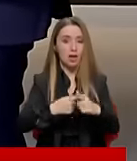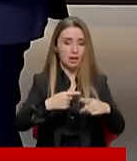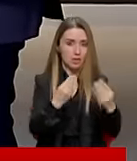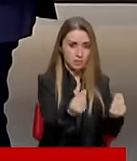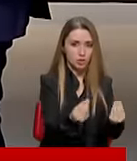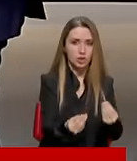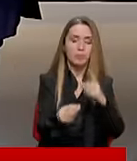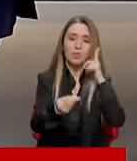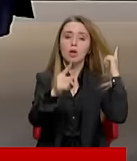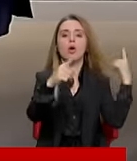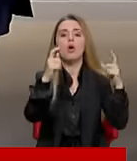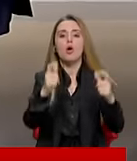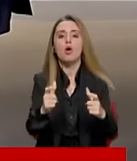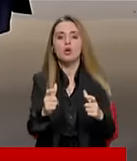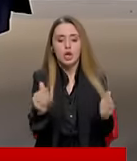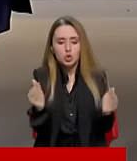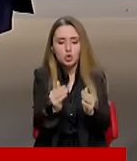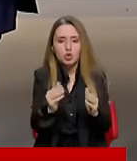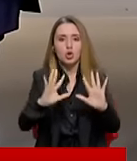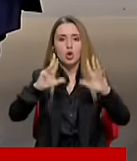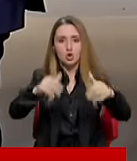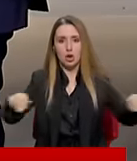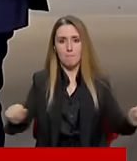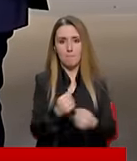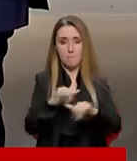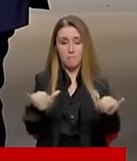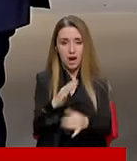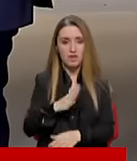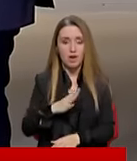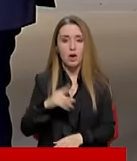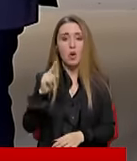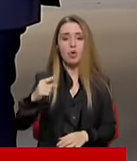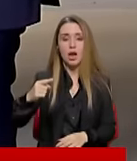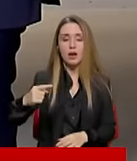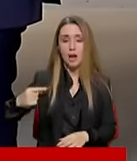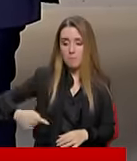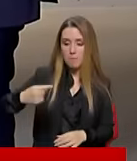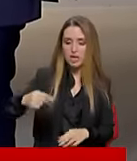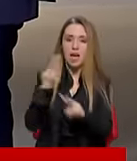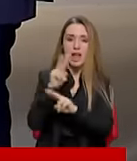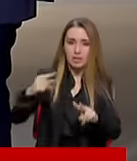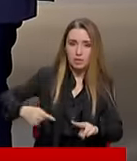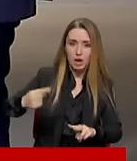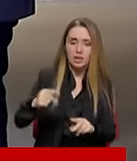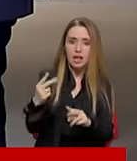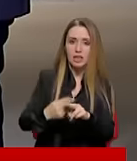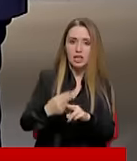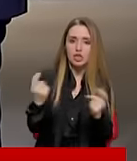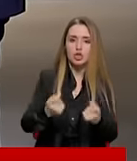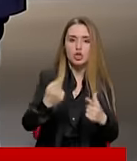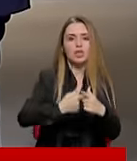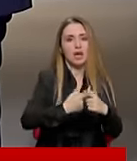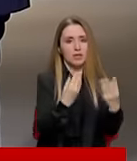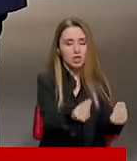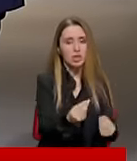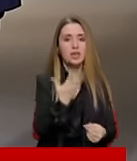biz orada küçük lunapark oyuncakları var onlar jeneratörle denedik çalışıyor onları kiraya vereceğiz